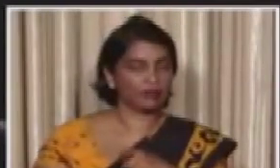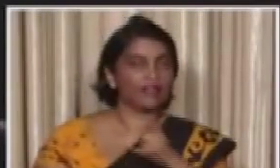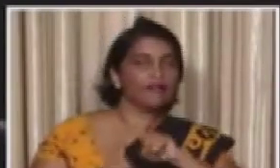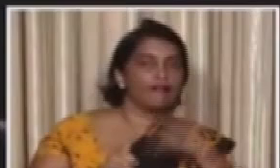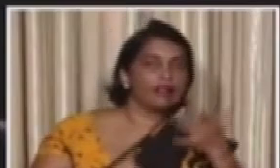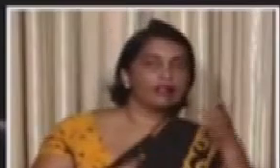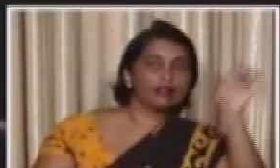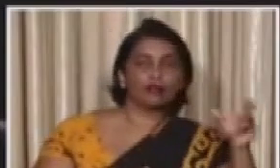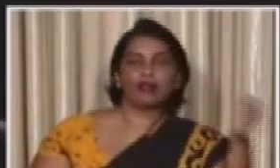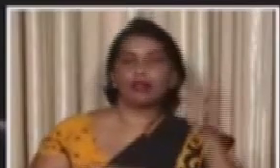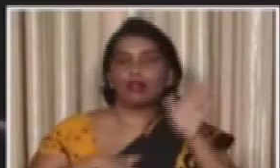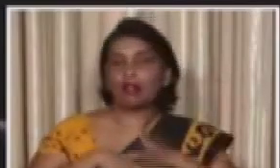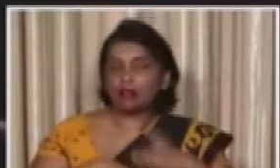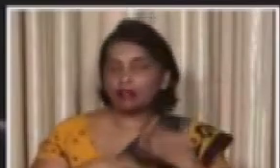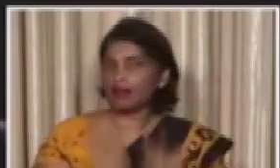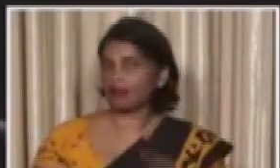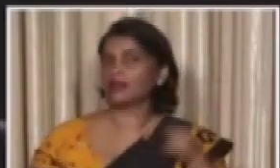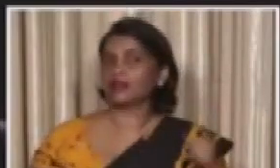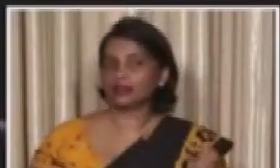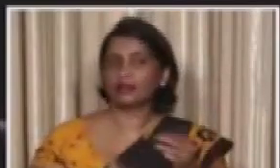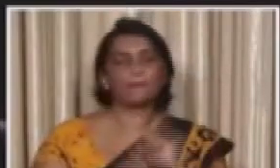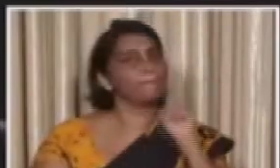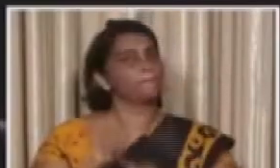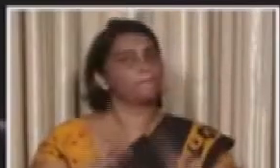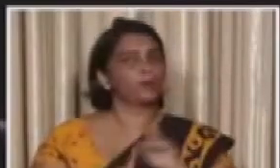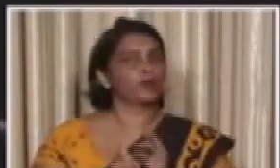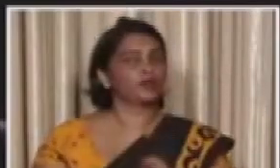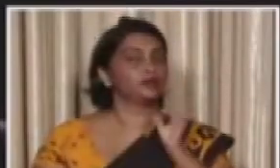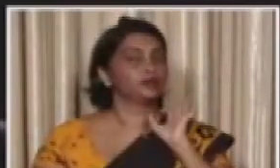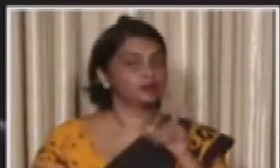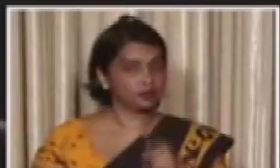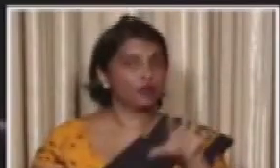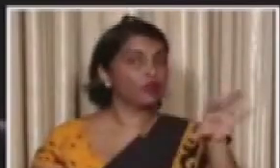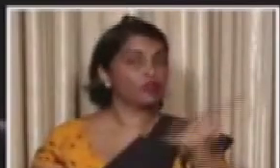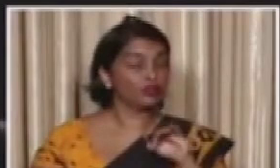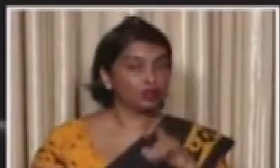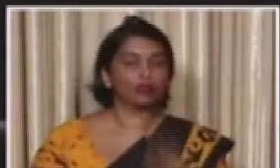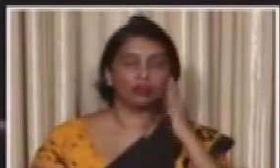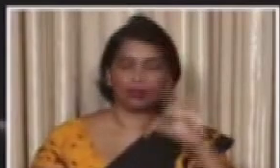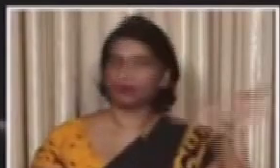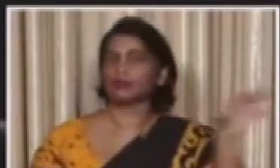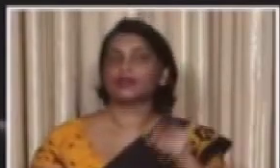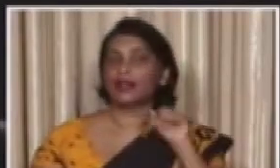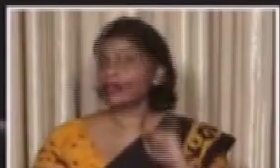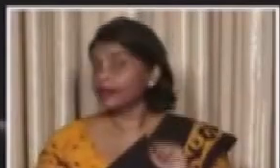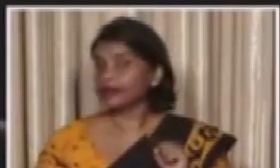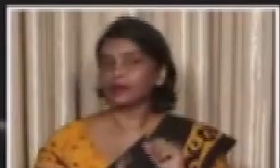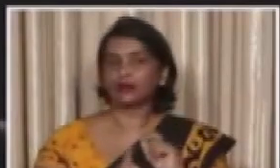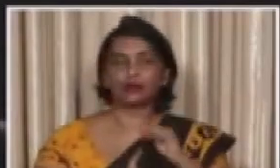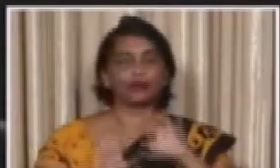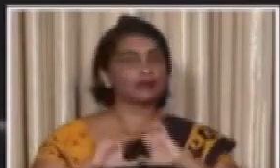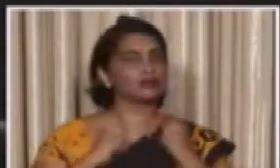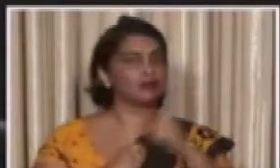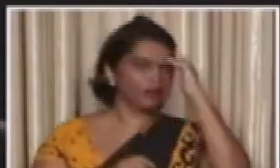ජනාධිපති ධූරයේ අත්දැකීම අපට ලැබුණේ. එදා පාර්ලිමේන්තුව ජනාධිපතිව තේරුවේ දිතරගෙන්. ඇයි එහෙම සභානායක